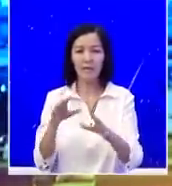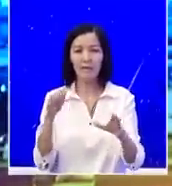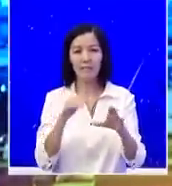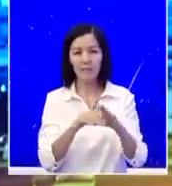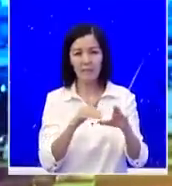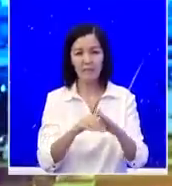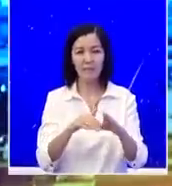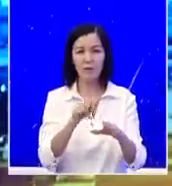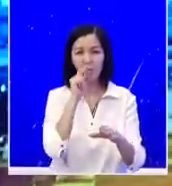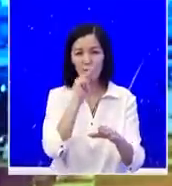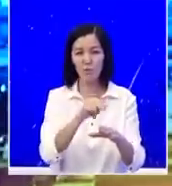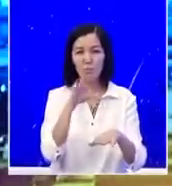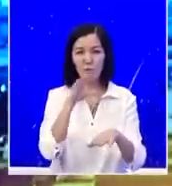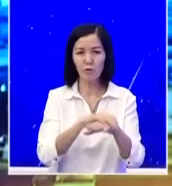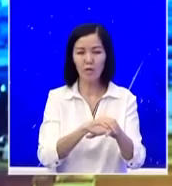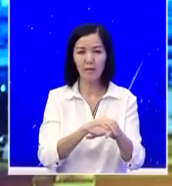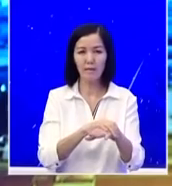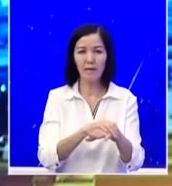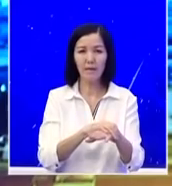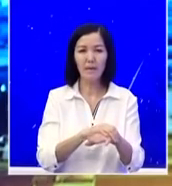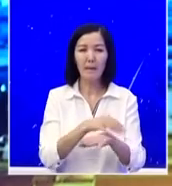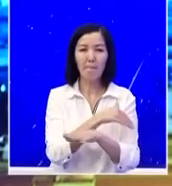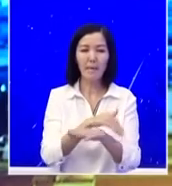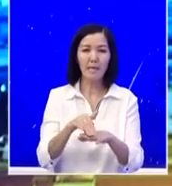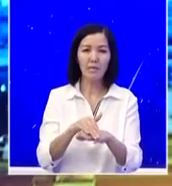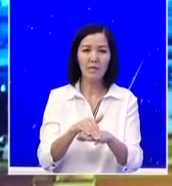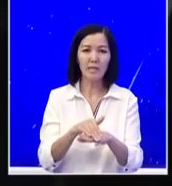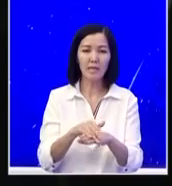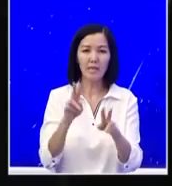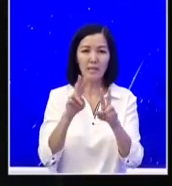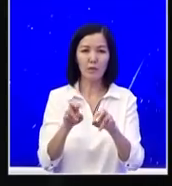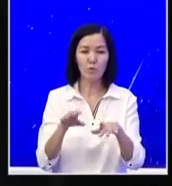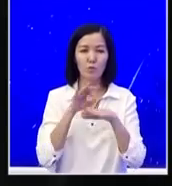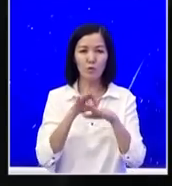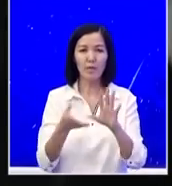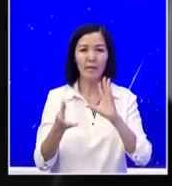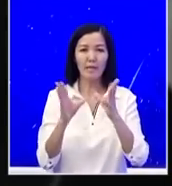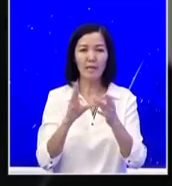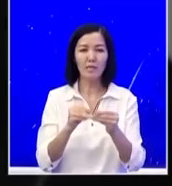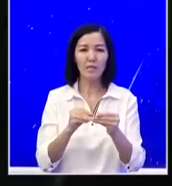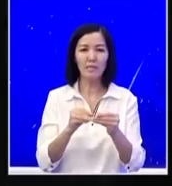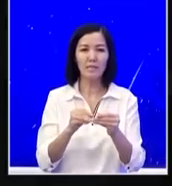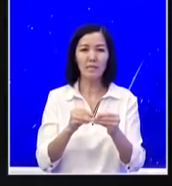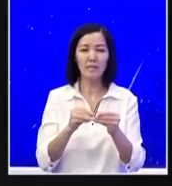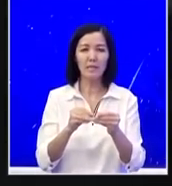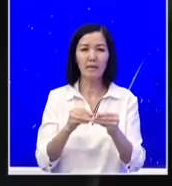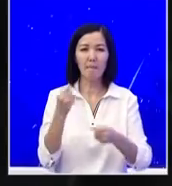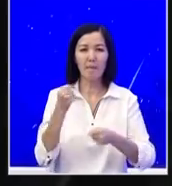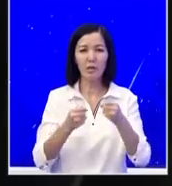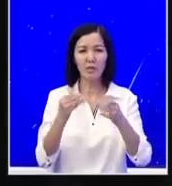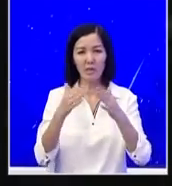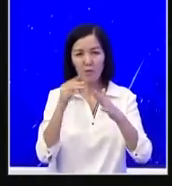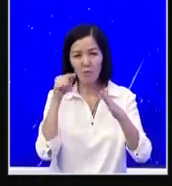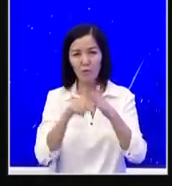ұсталды. Арнайы іс-шара барысында күдікті мекен жайына санкцияланған тінту жүргізілді. Нәтижесінде оның гаражынан 9 келіге